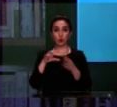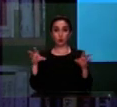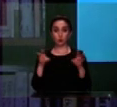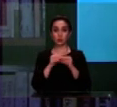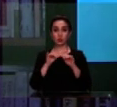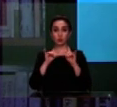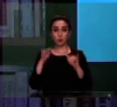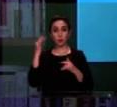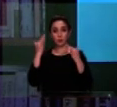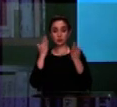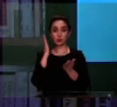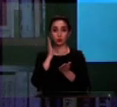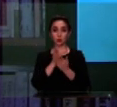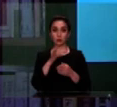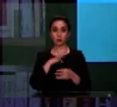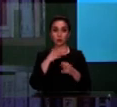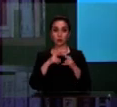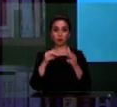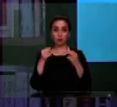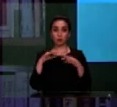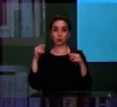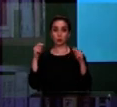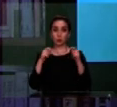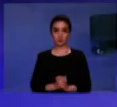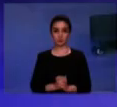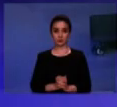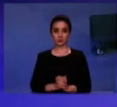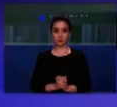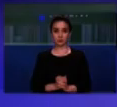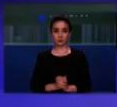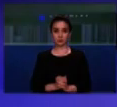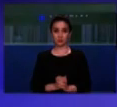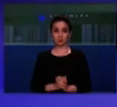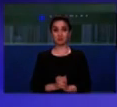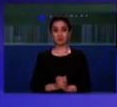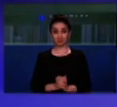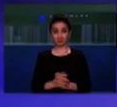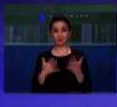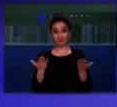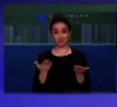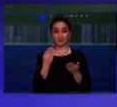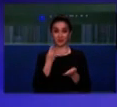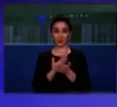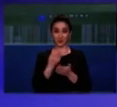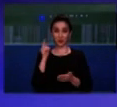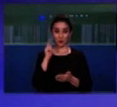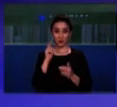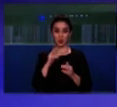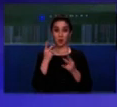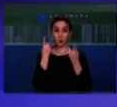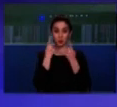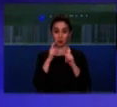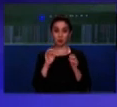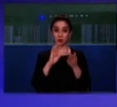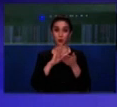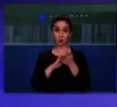kabi maqsadlarga yo'naltirilgan mazkur forum tafsilotlari o'quvchimiz lavhasida. Mana qadrli o'quvchilar, publitsistik